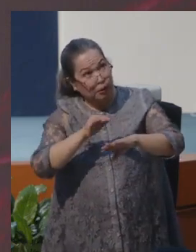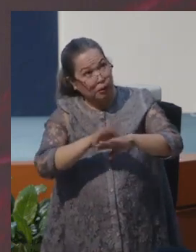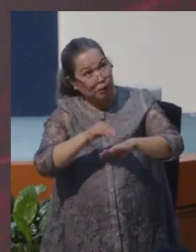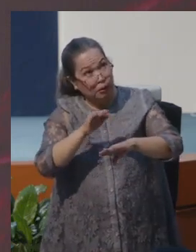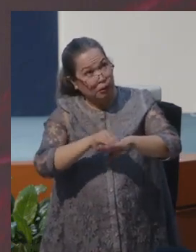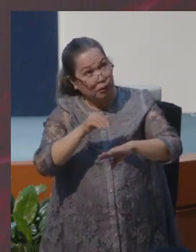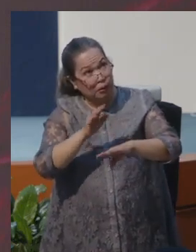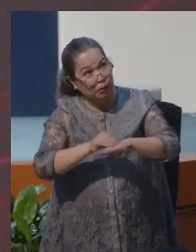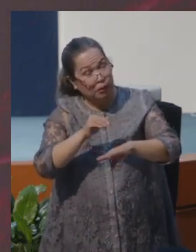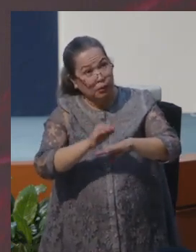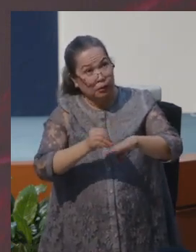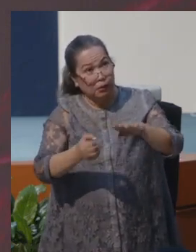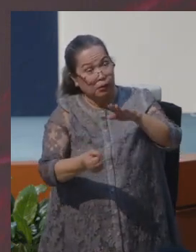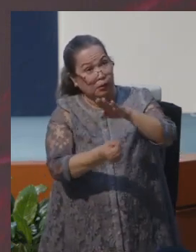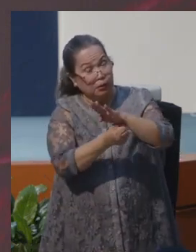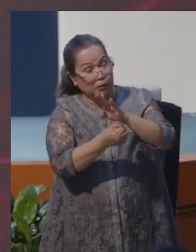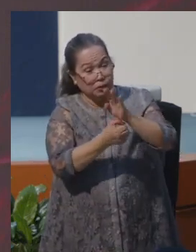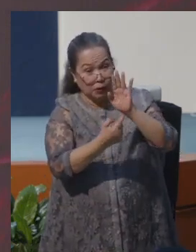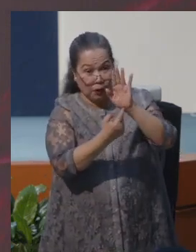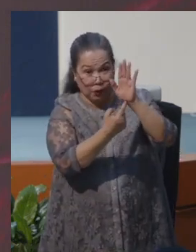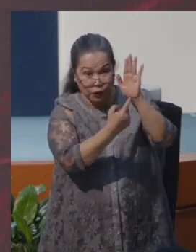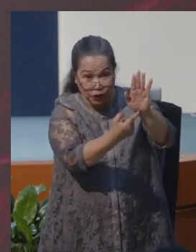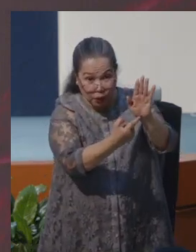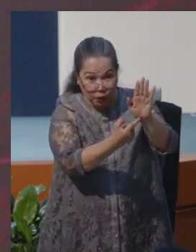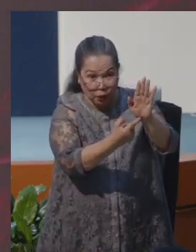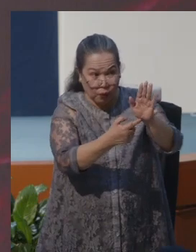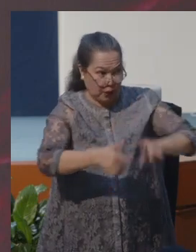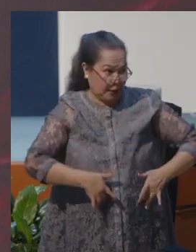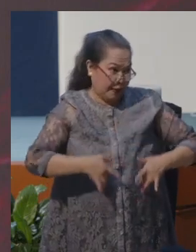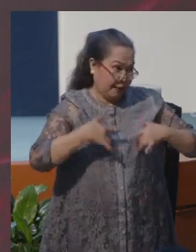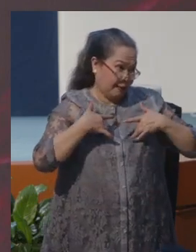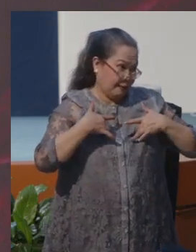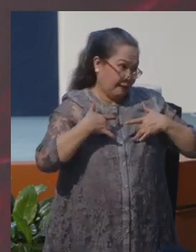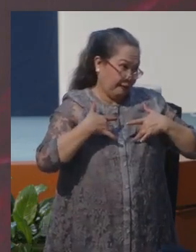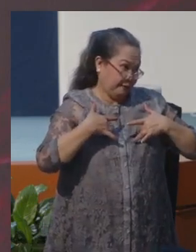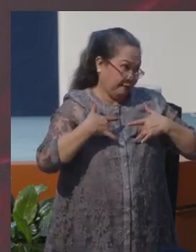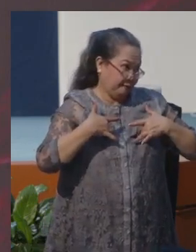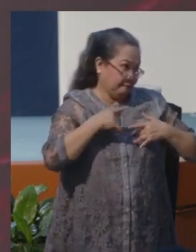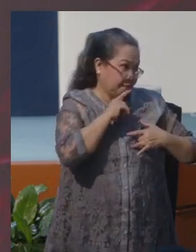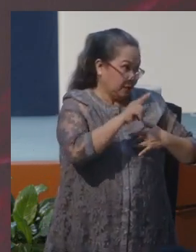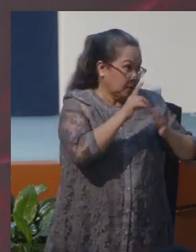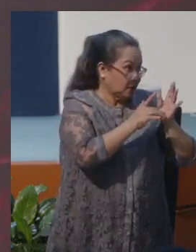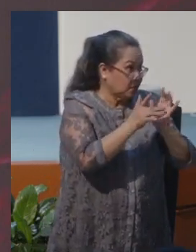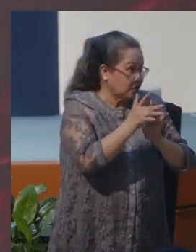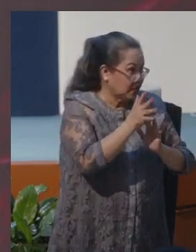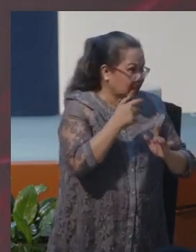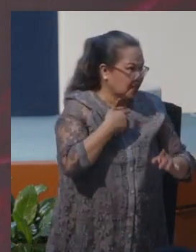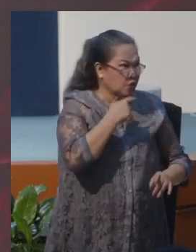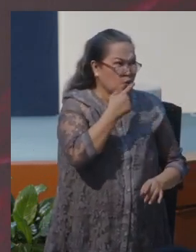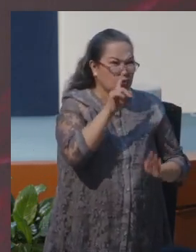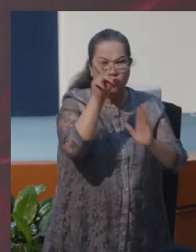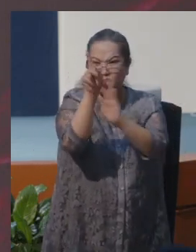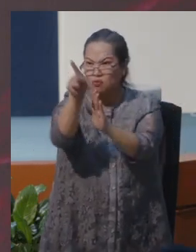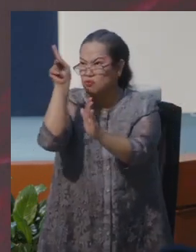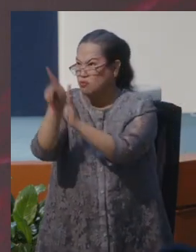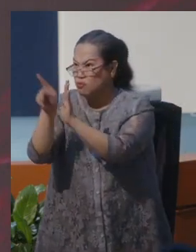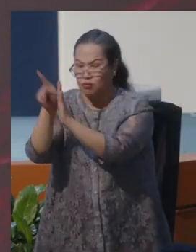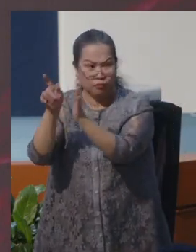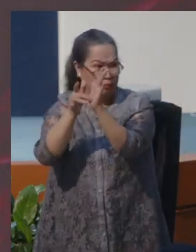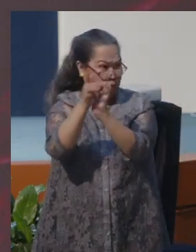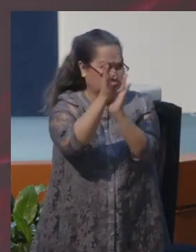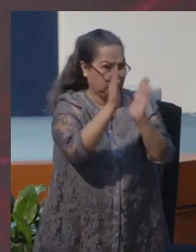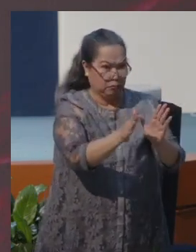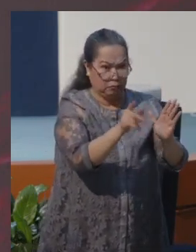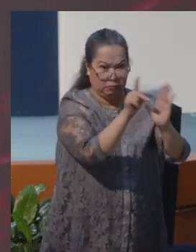niya. Nagpakita ang buhay na Diyos kay Pablo na pumapatay ng lahat ng naniniwala sa buhay